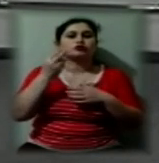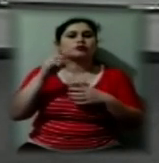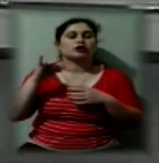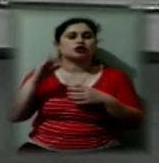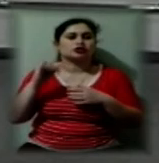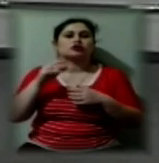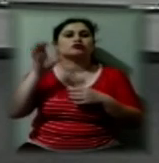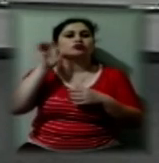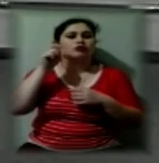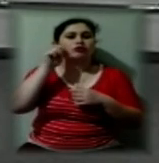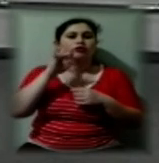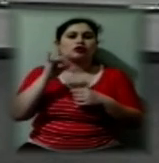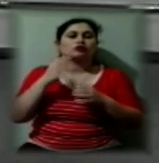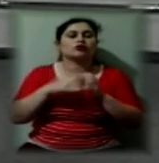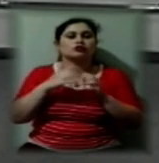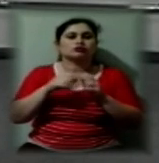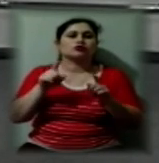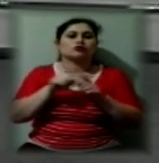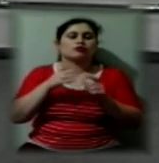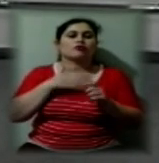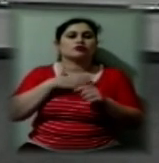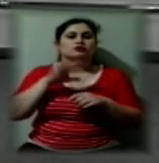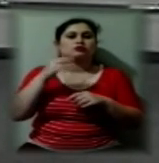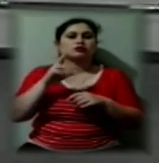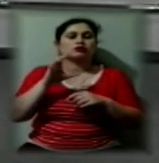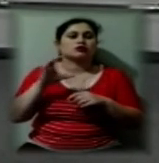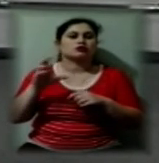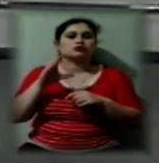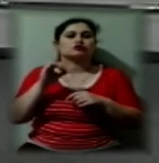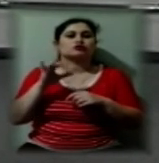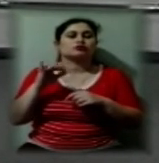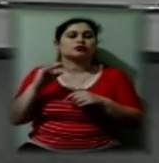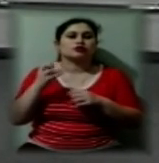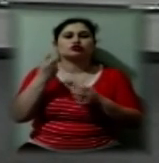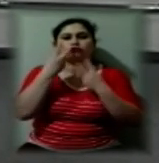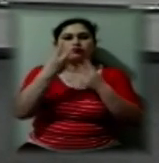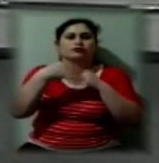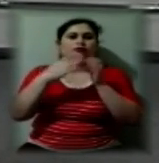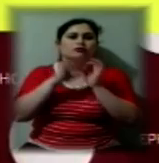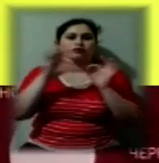слухайте Українське радіо Херсон та заходьте на наш сайт КС Суспільне медіа. До зустрічі о 19-й.